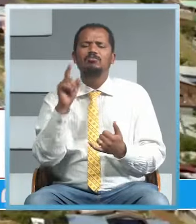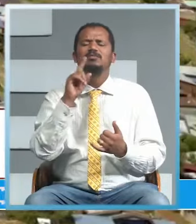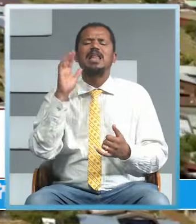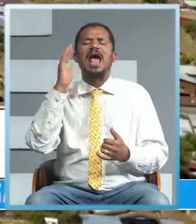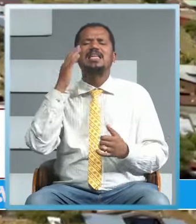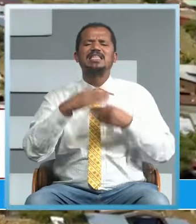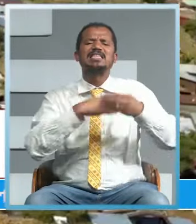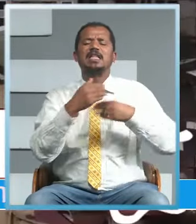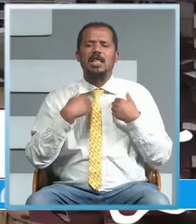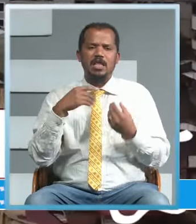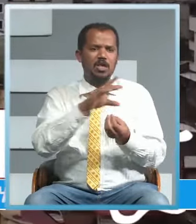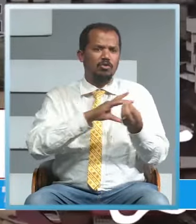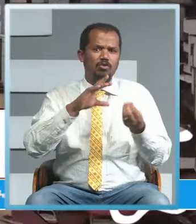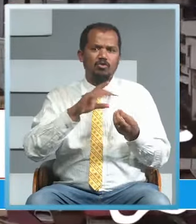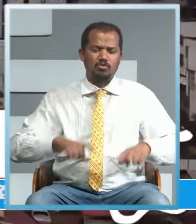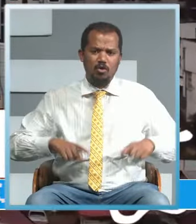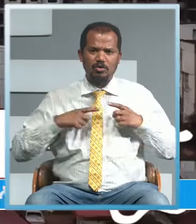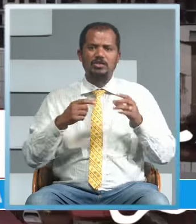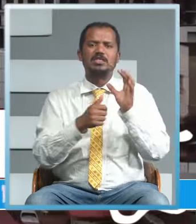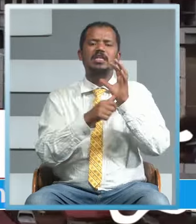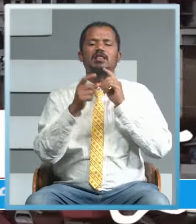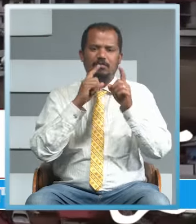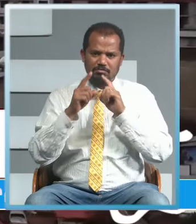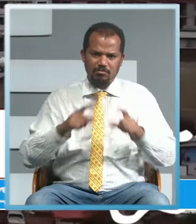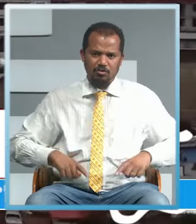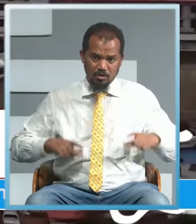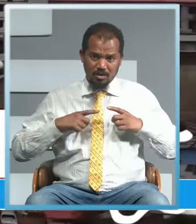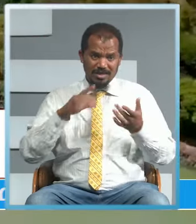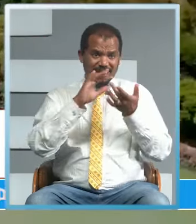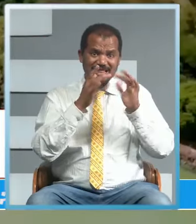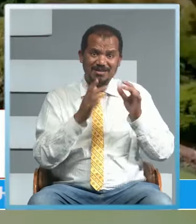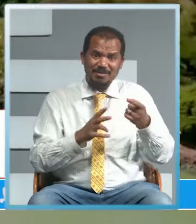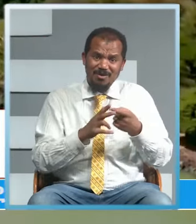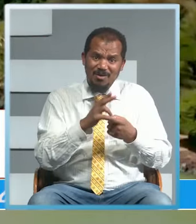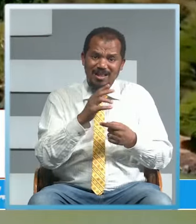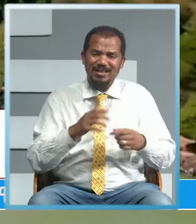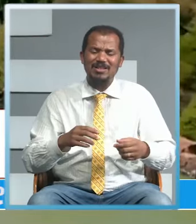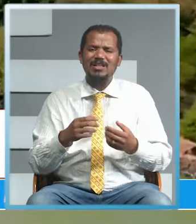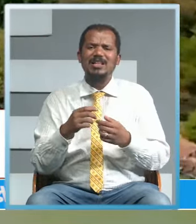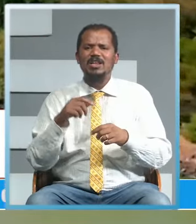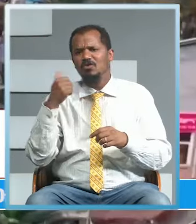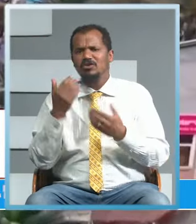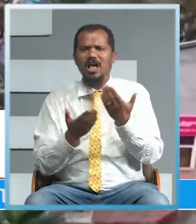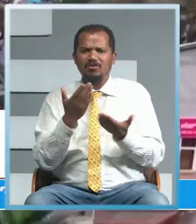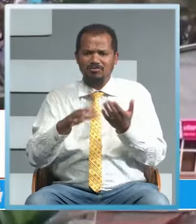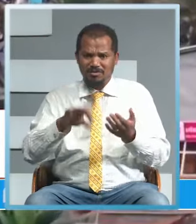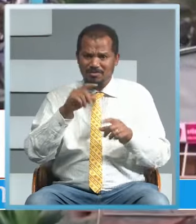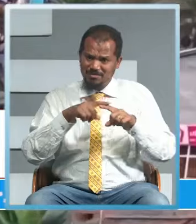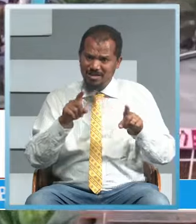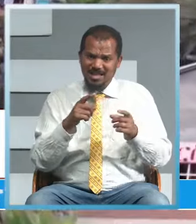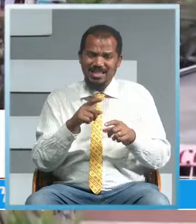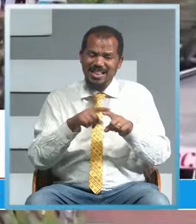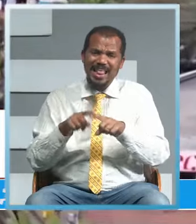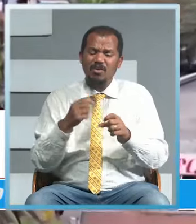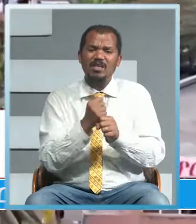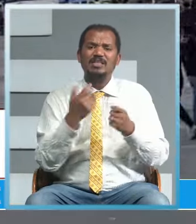ሂደት አለ ሲል የክልሉን ኗሪዎች ኢሳት አነጋግሯል። ኗሪዎቹ የበይነ መረብ መቋረጥ የመረጃ አገልግሎቶችን ለማግኘት በተለይ ደግሞ የተለያዩ